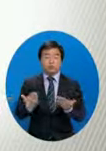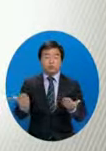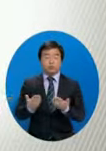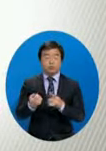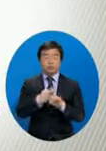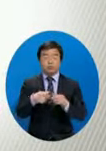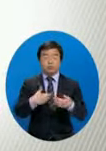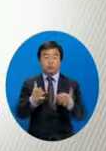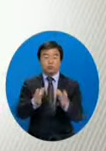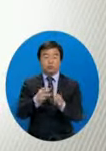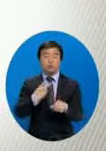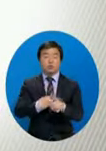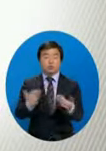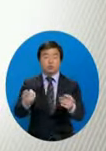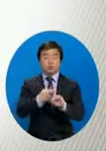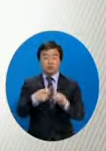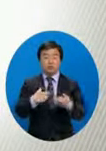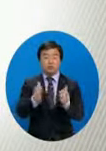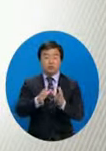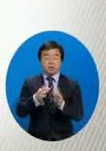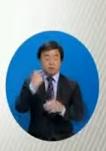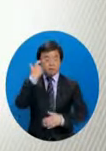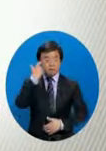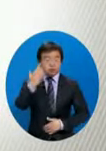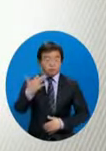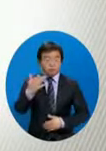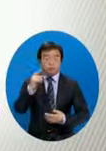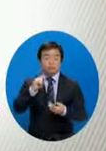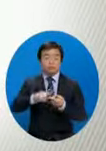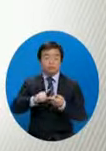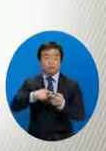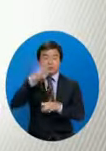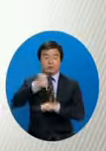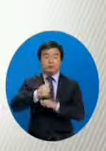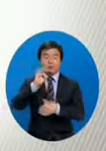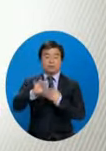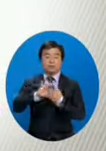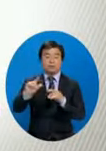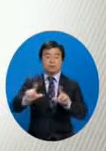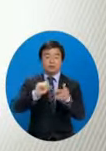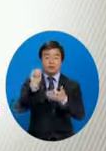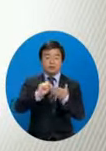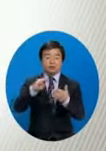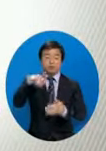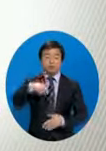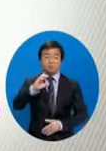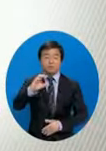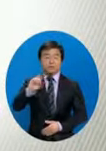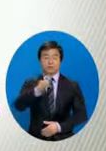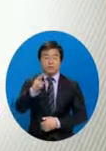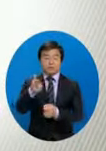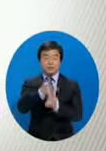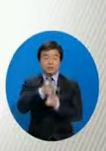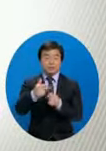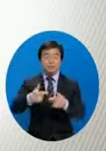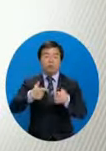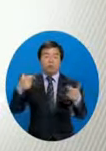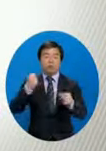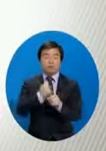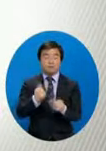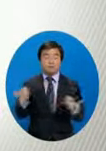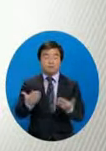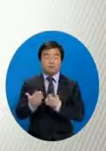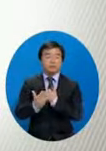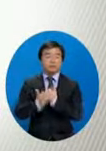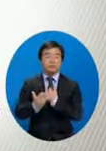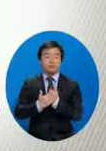지난달 실시한 설문조사에서도 학교폭력 생활기록부 기재 방침과 CCTV 확대 설치 등의 정책이 문제 해결에